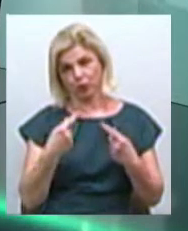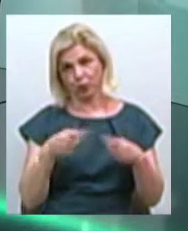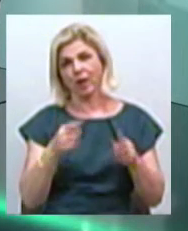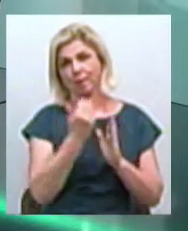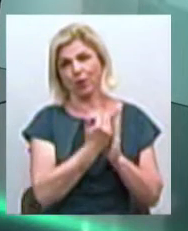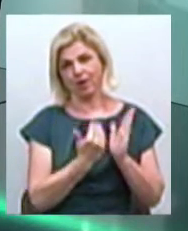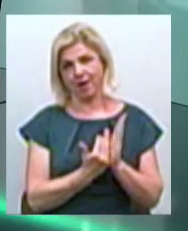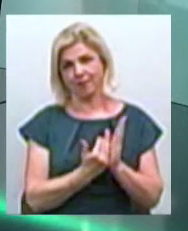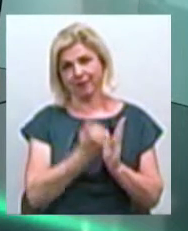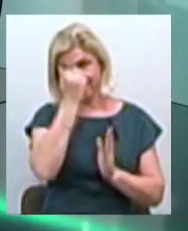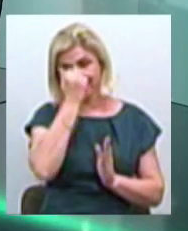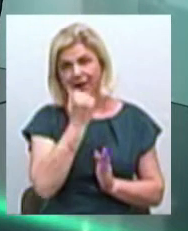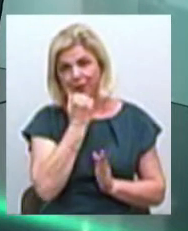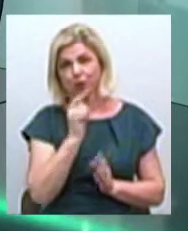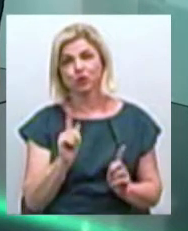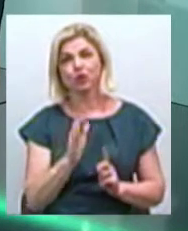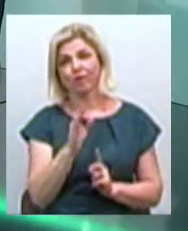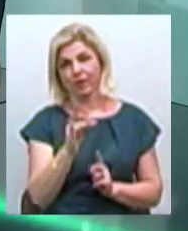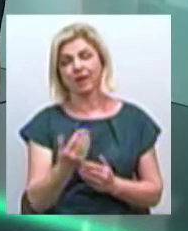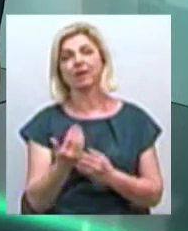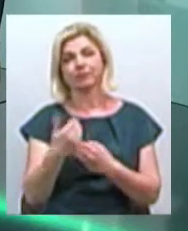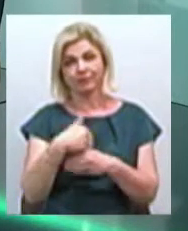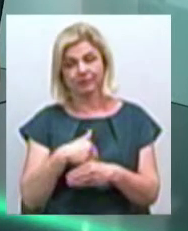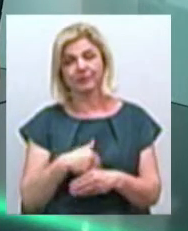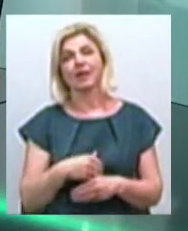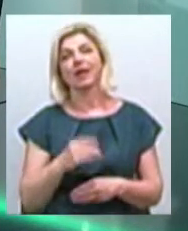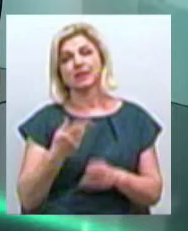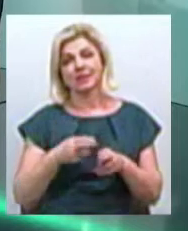програмах. Дякую. Спасибі, що ви були з нами. Це